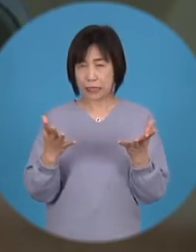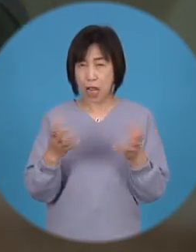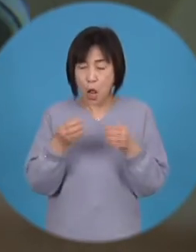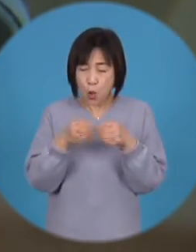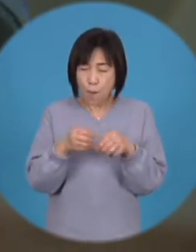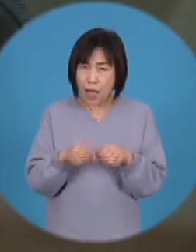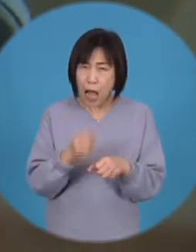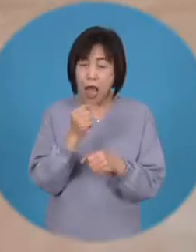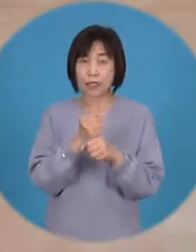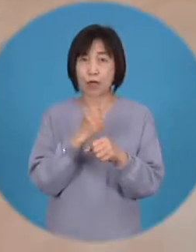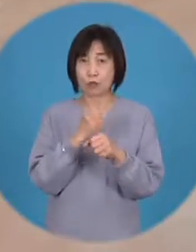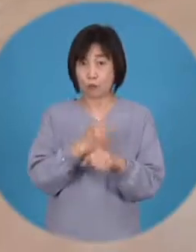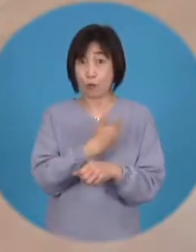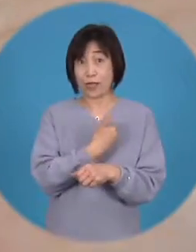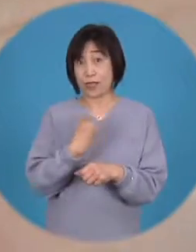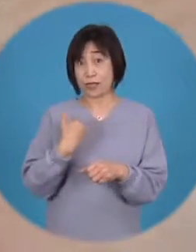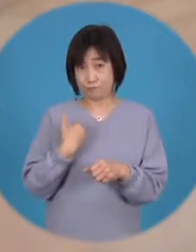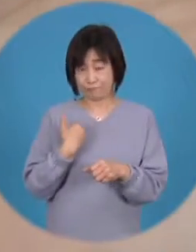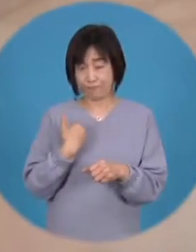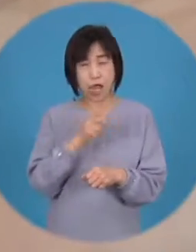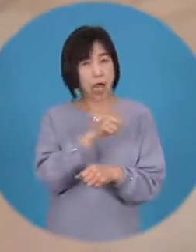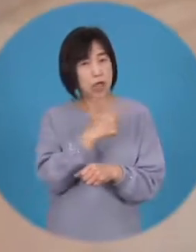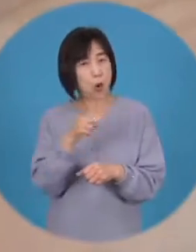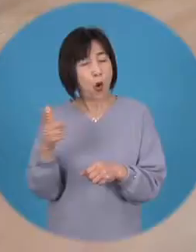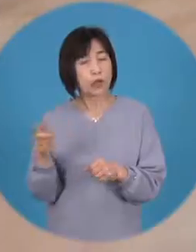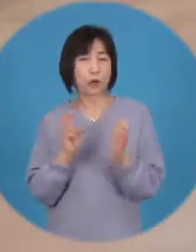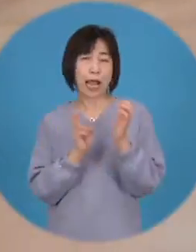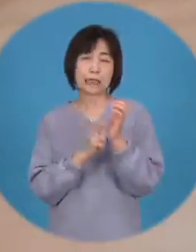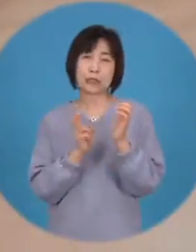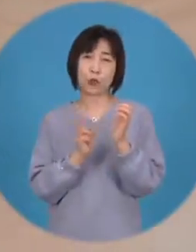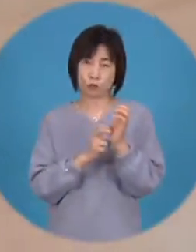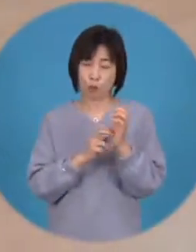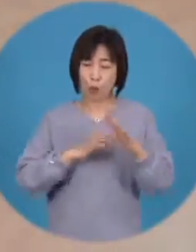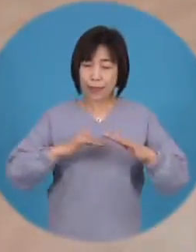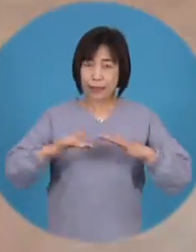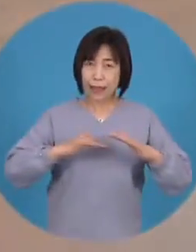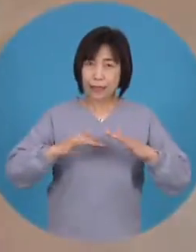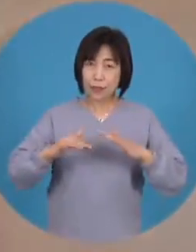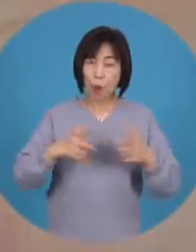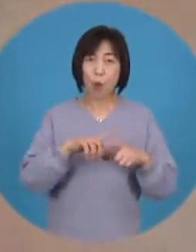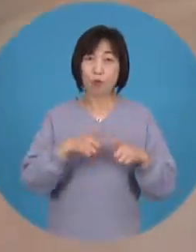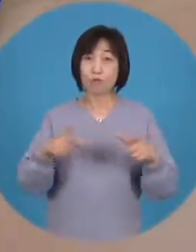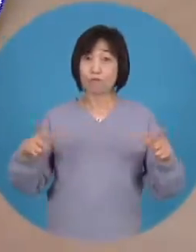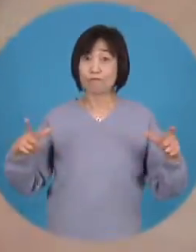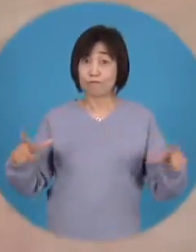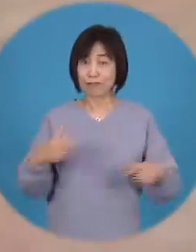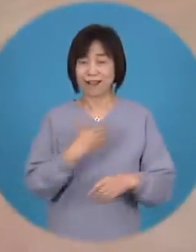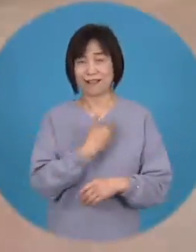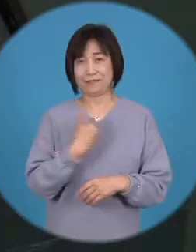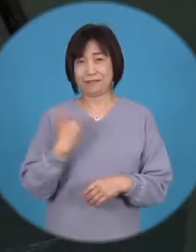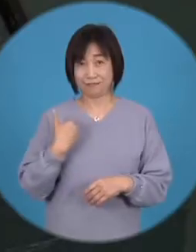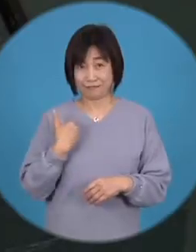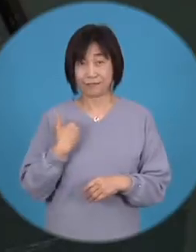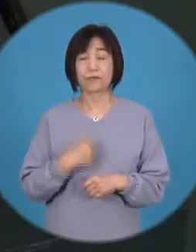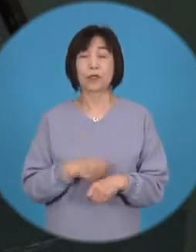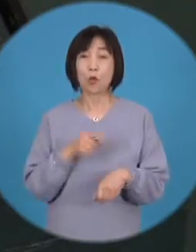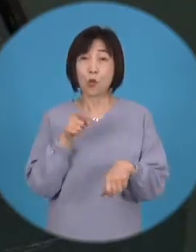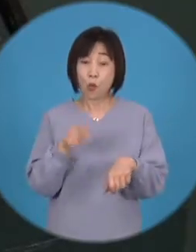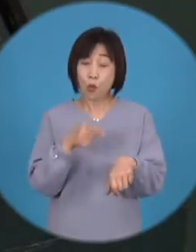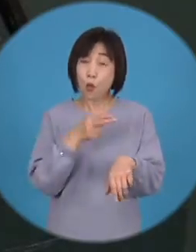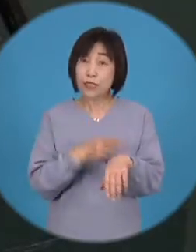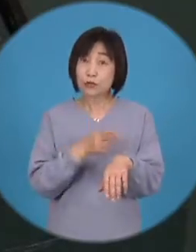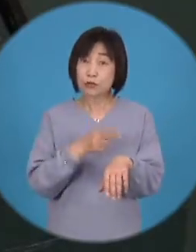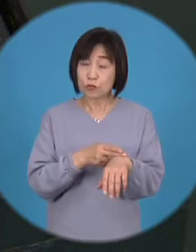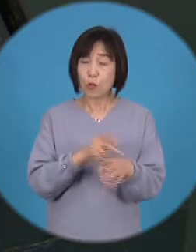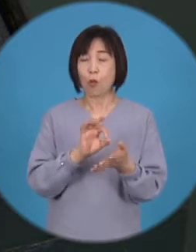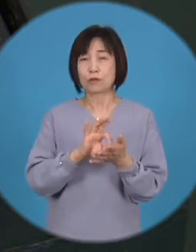工も可能なので刃物をはじめとした様々な金属のデザインの幅を広げることができます。この技術を活用